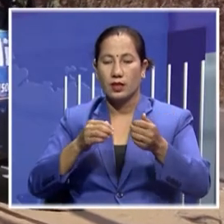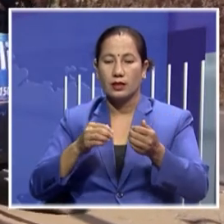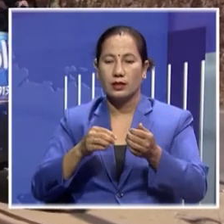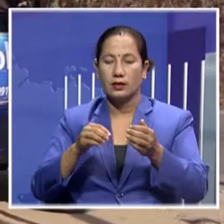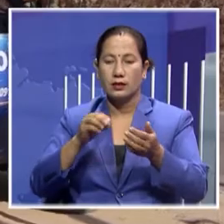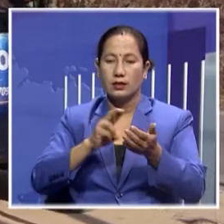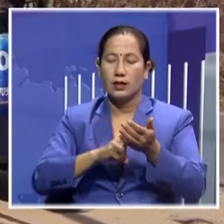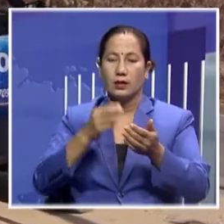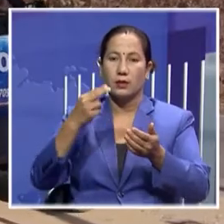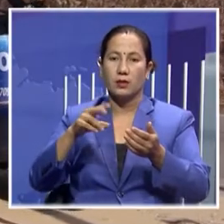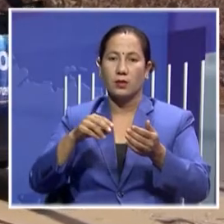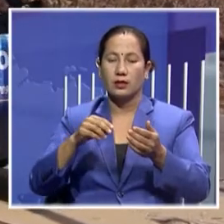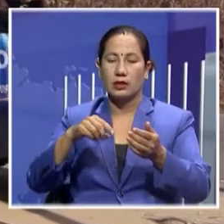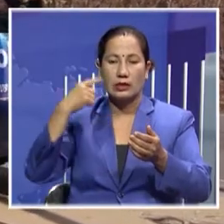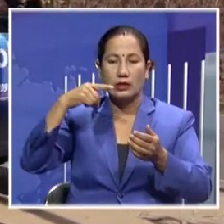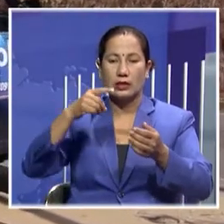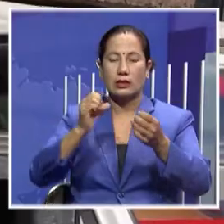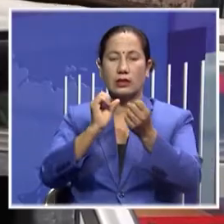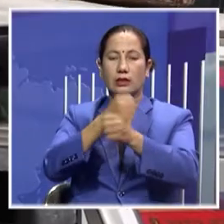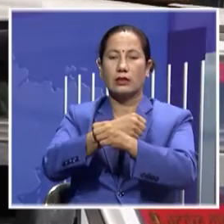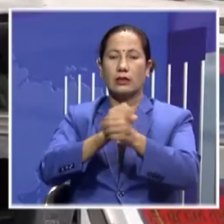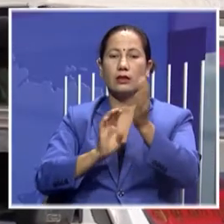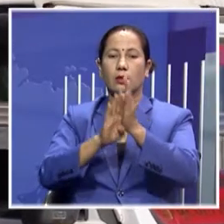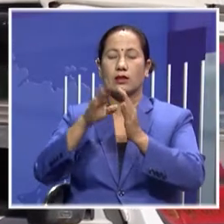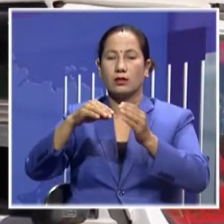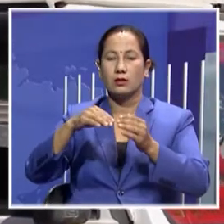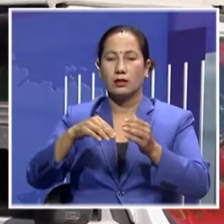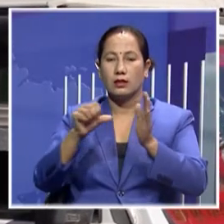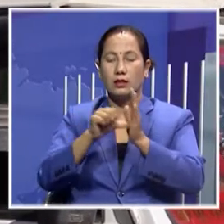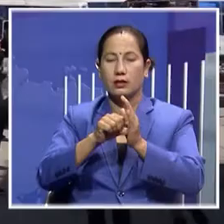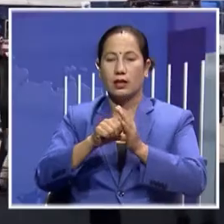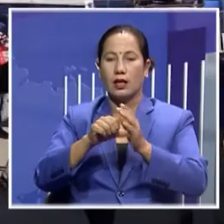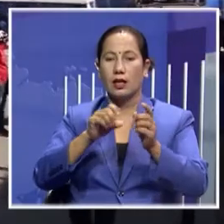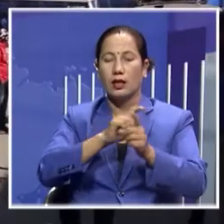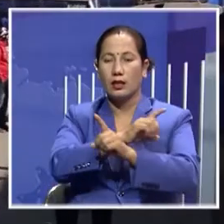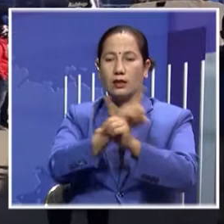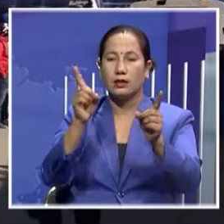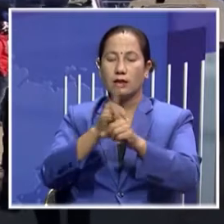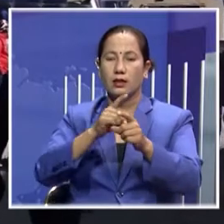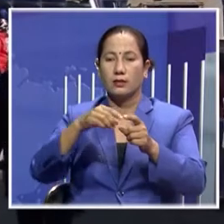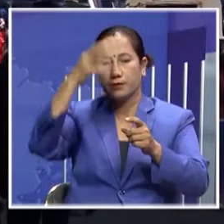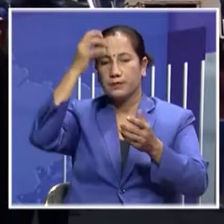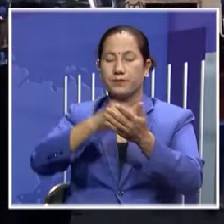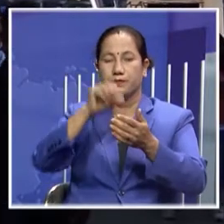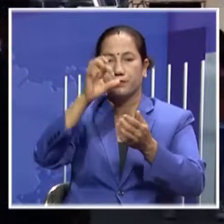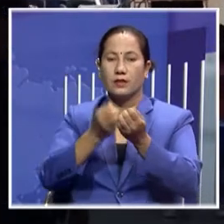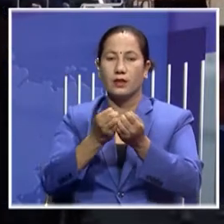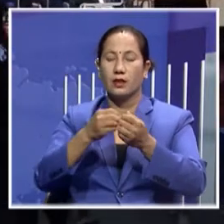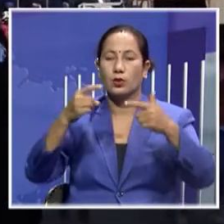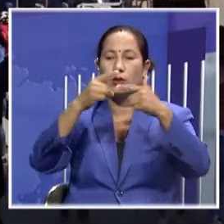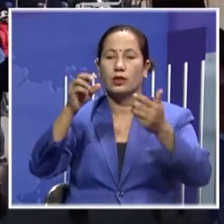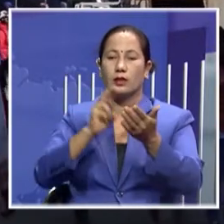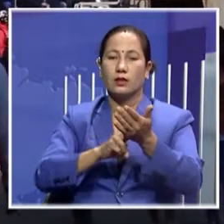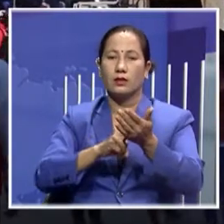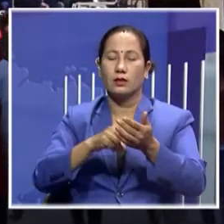बढेपछि दैनिक दुर्घटना समेत बढ्न थालेको जिल्ला ट्राफिक प्रहरी कार्यालय पाल्पाले जनाएको छ। ट्राफिक व्यवस्थापनमा चुनौती थपिन